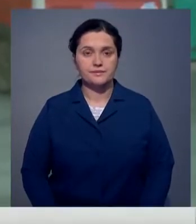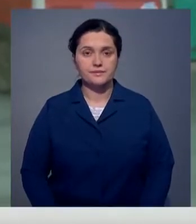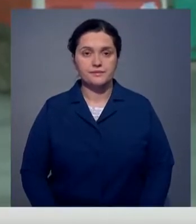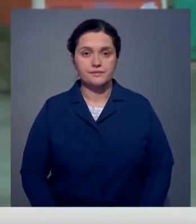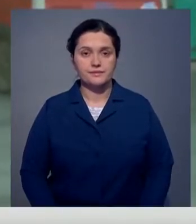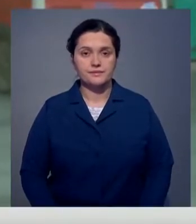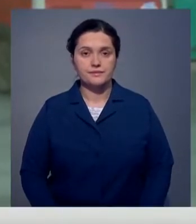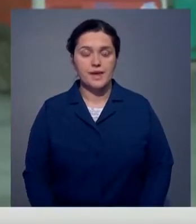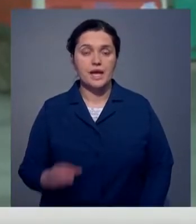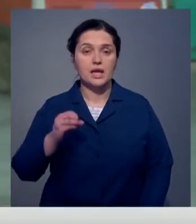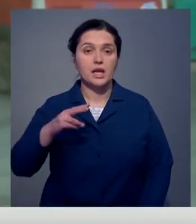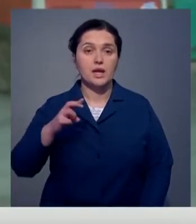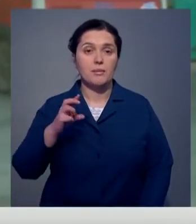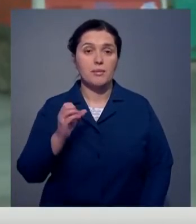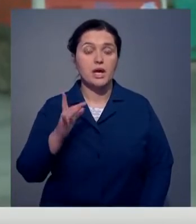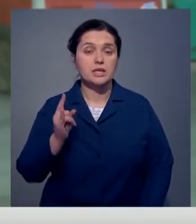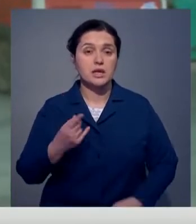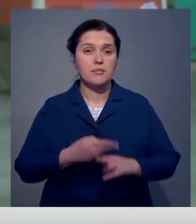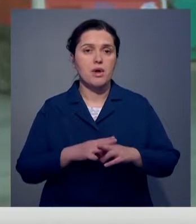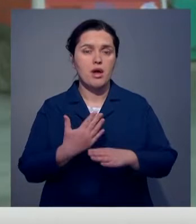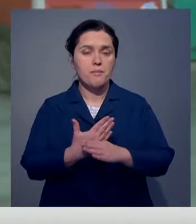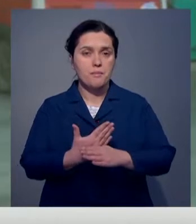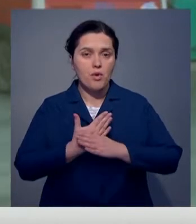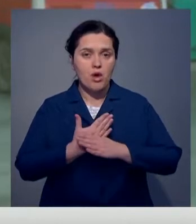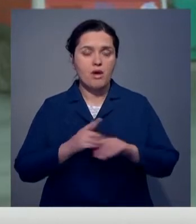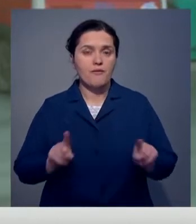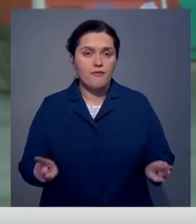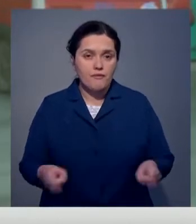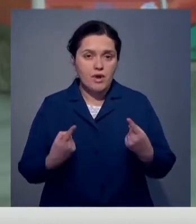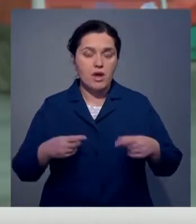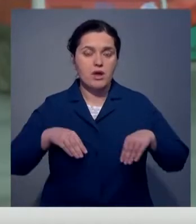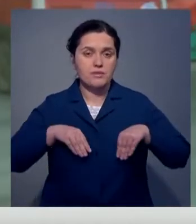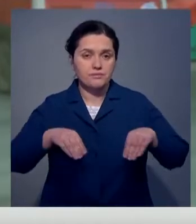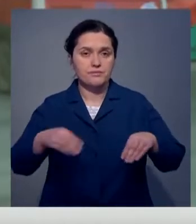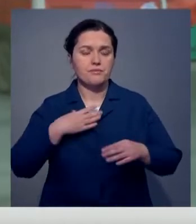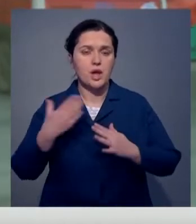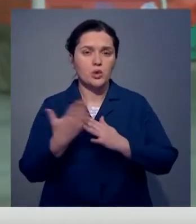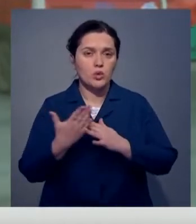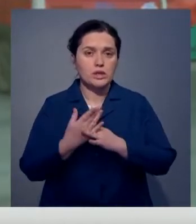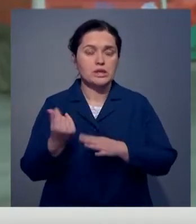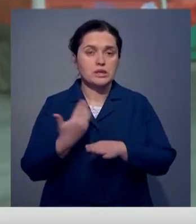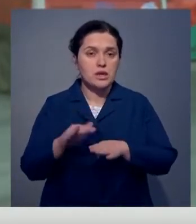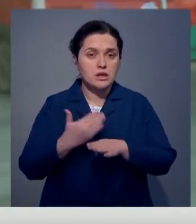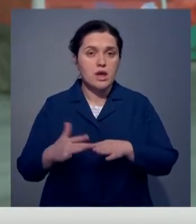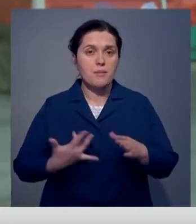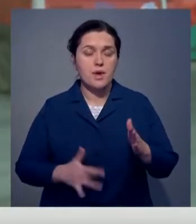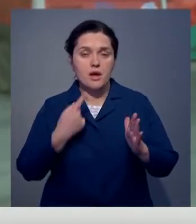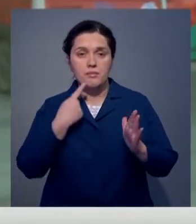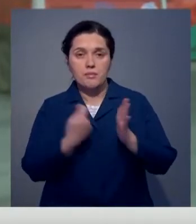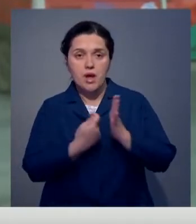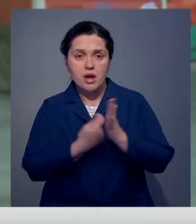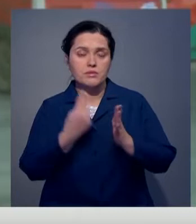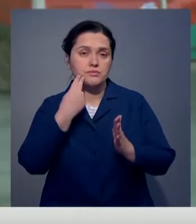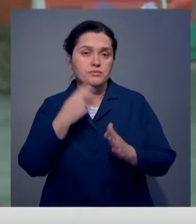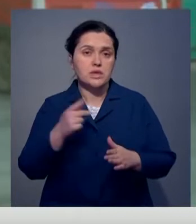Вклад Елбасы в развитие рисовой отрасли региона неоценим. Самой эффективной мерой стало выделение льготных субсидий для минеральных удобрений, высокопроизводительных